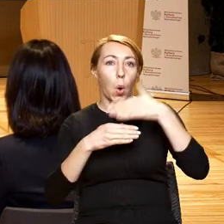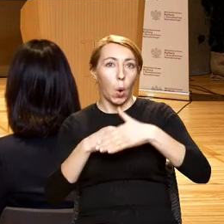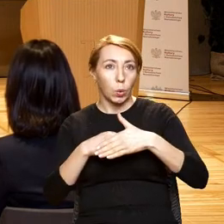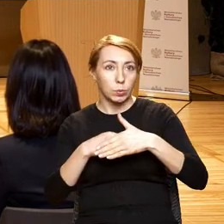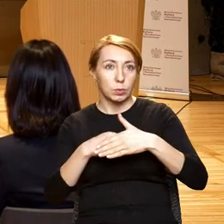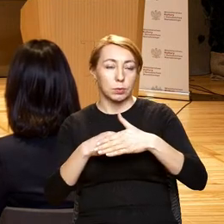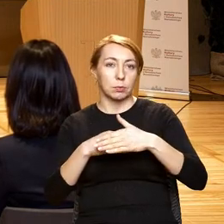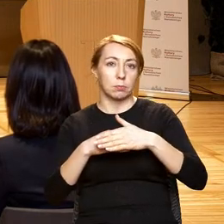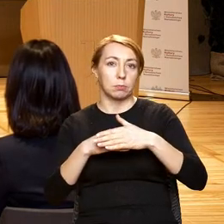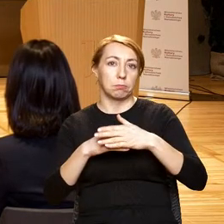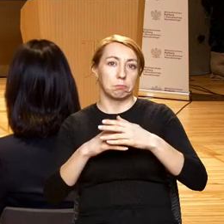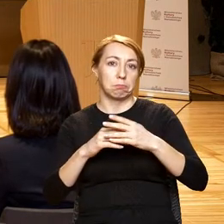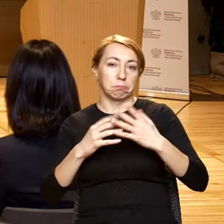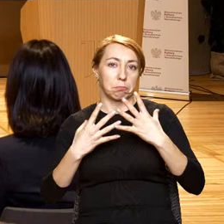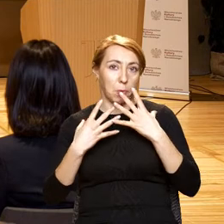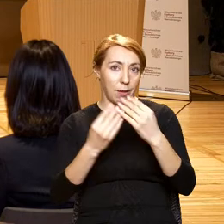zakończeniu